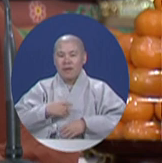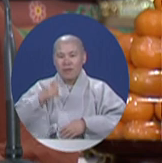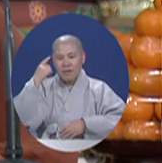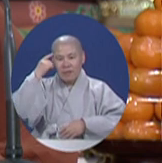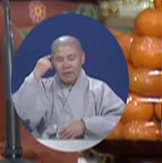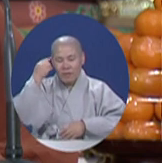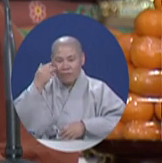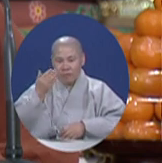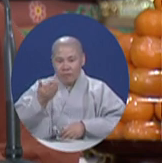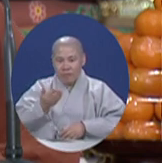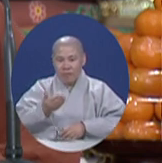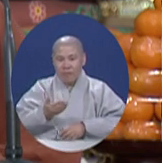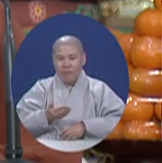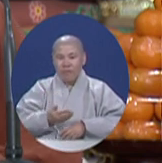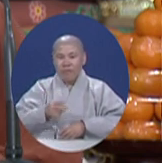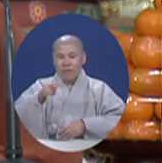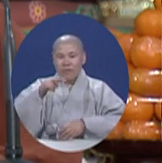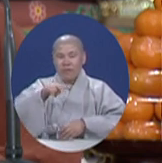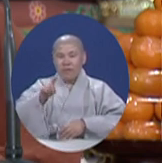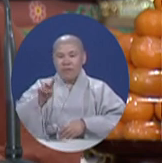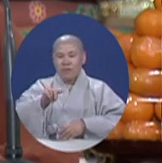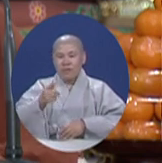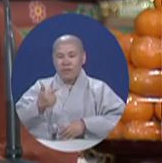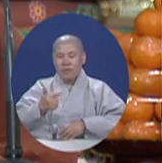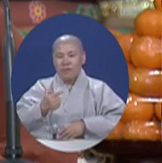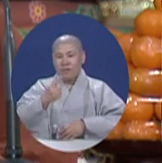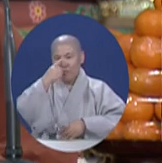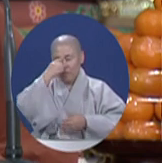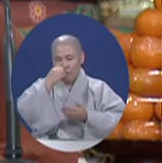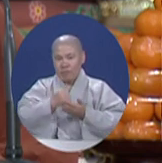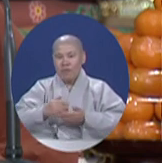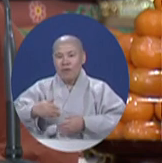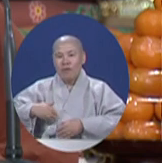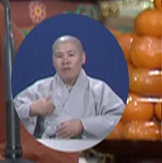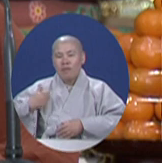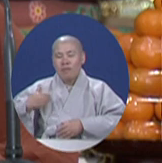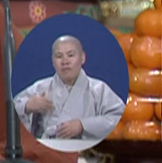알겠느냐. 그래. 서산 스님 모르겠습니다.